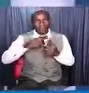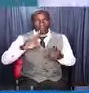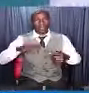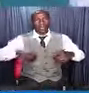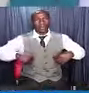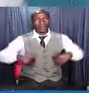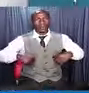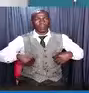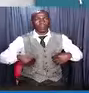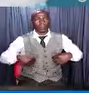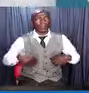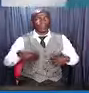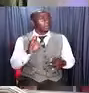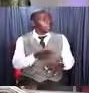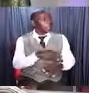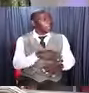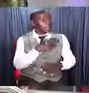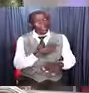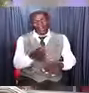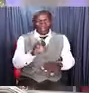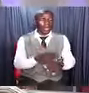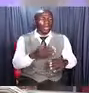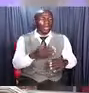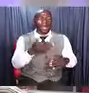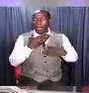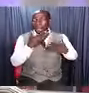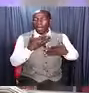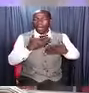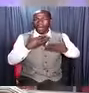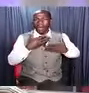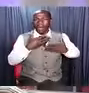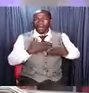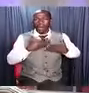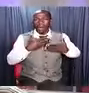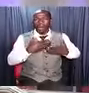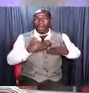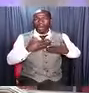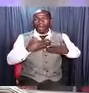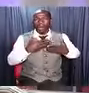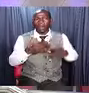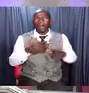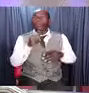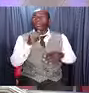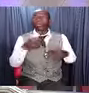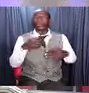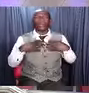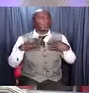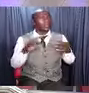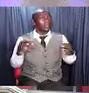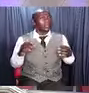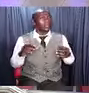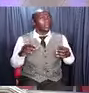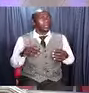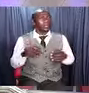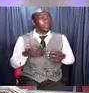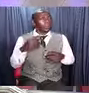myself. Nimeimba hapa huku nina asthma. Memba huku nina asthma. I have sung here while being asthmatic. Haijapona. I'm not yet healed. Rimba